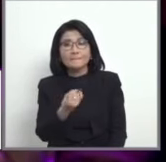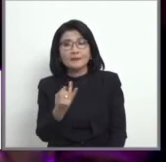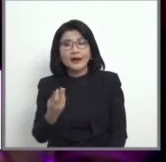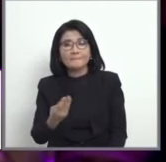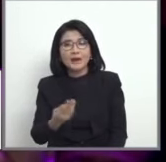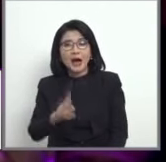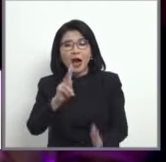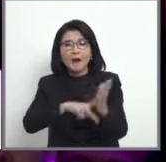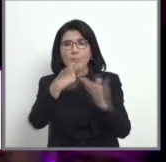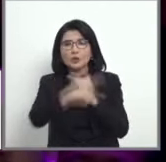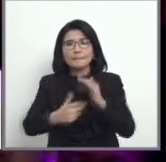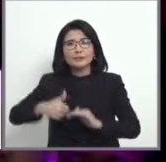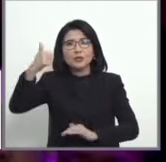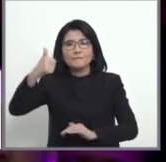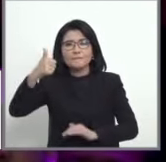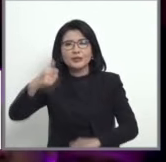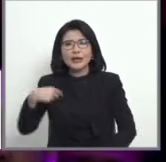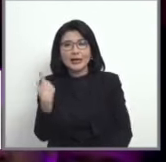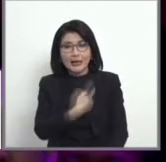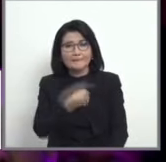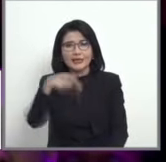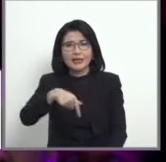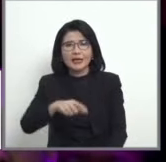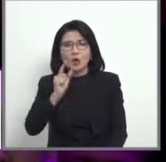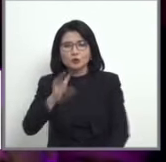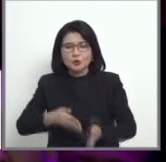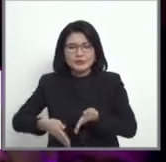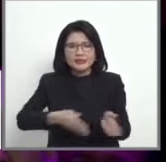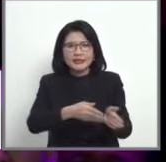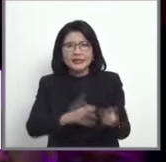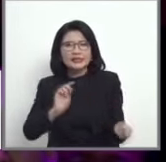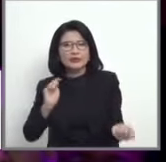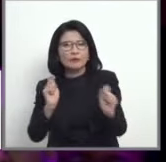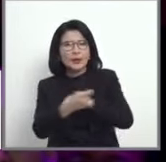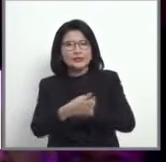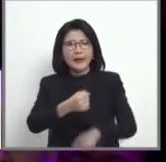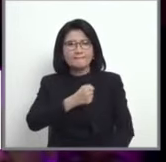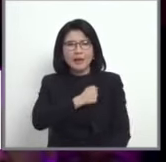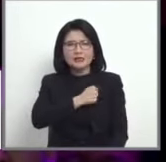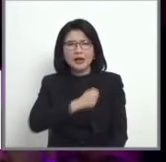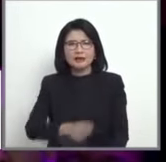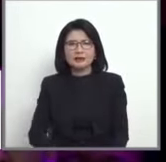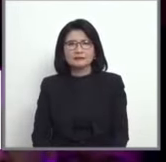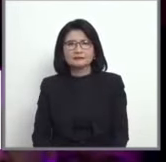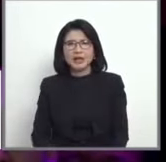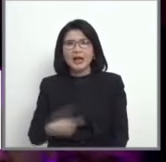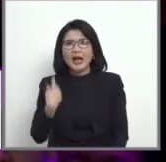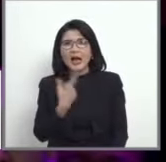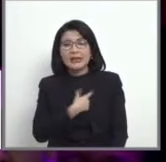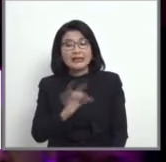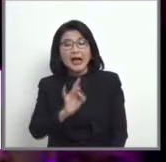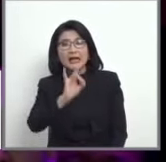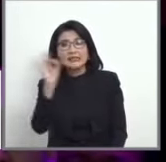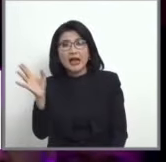unggulan kami dalam rangka strategi transformasi bangsa kita tidak hanya sekedar